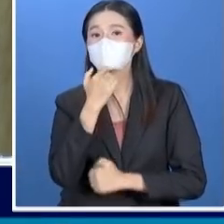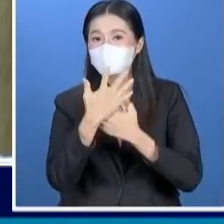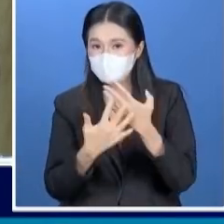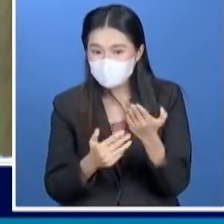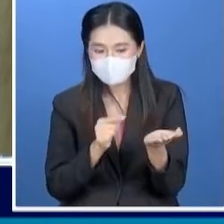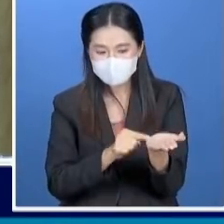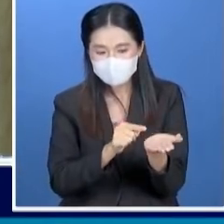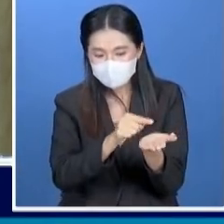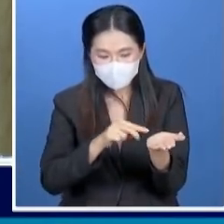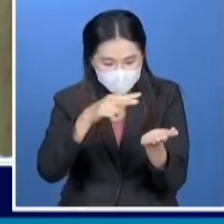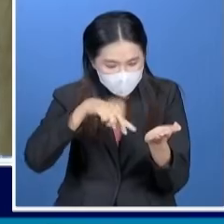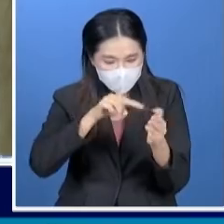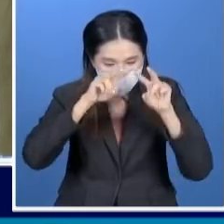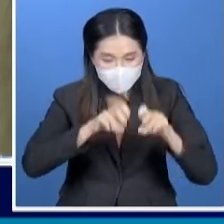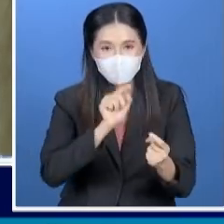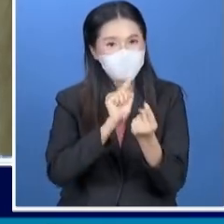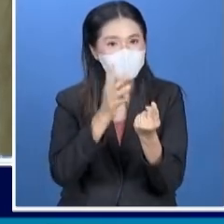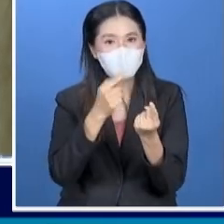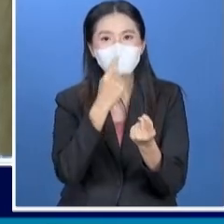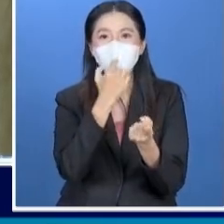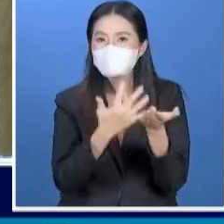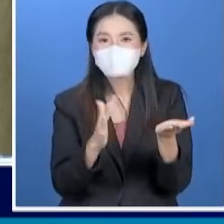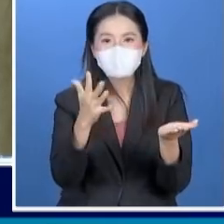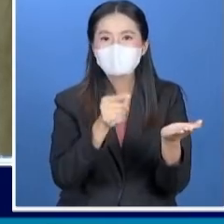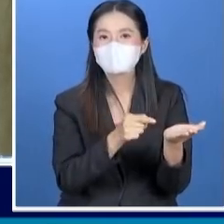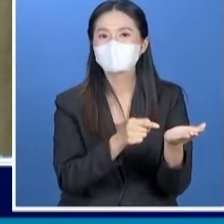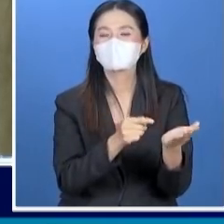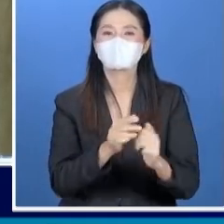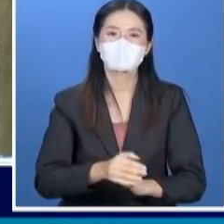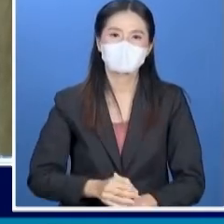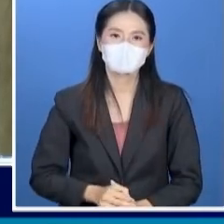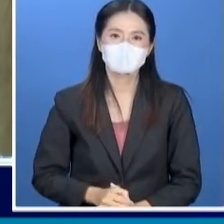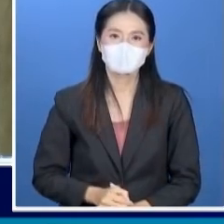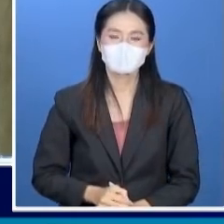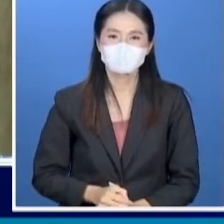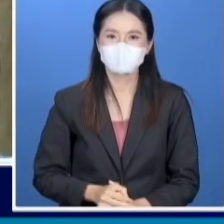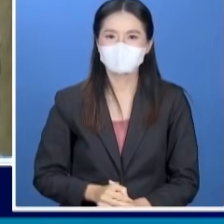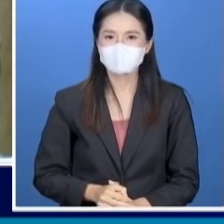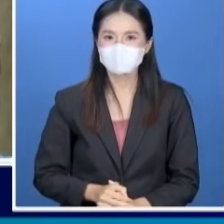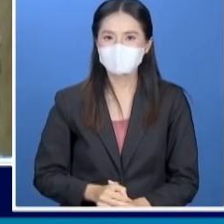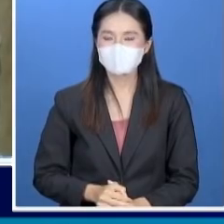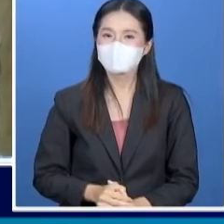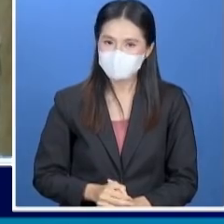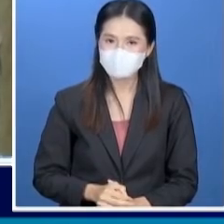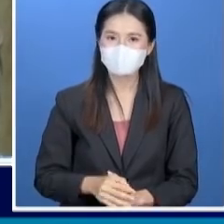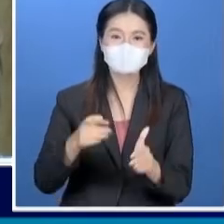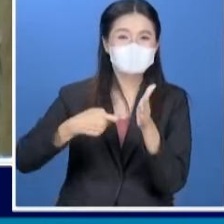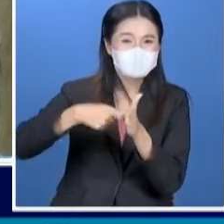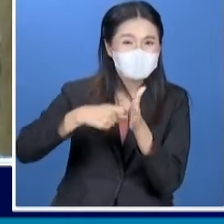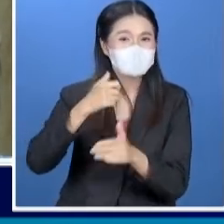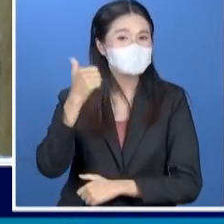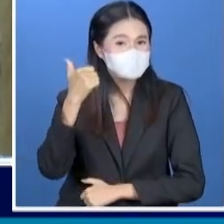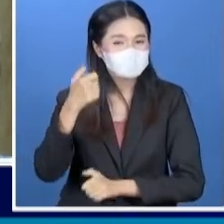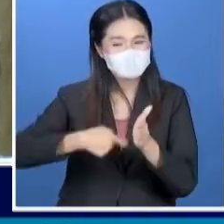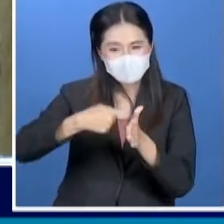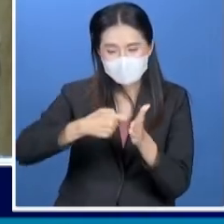หรือเรื่องต่างเนี่ยก็ไม่พบร่องรอยคราบเลือดนะครับแล้วรวมทั้ง เรื่องสาเหตุอื่น